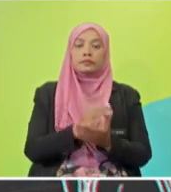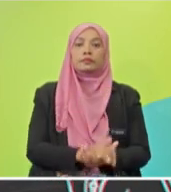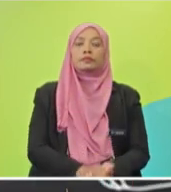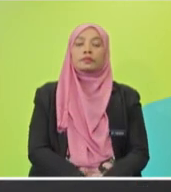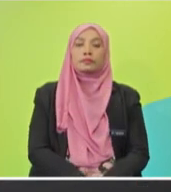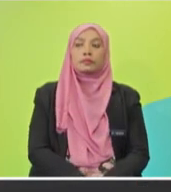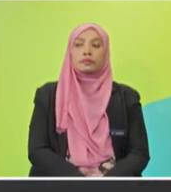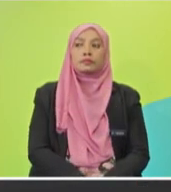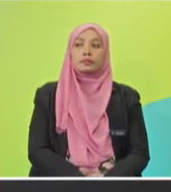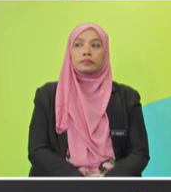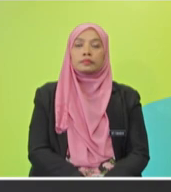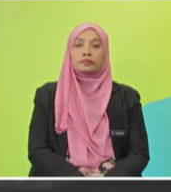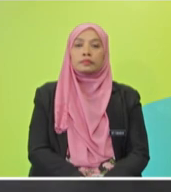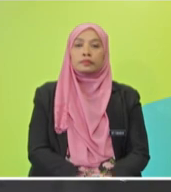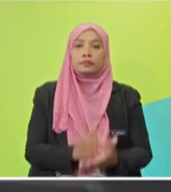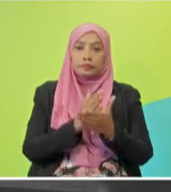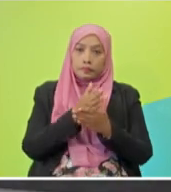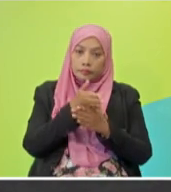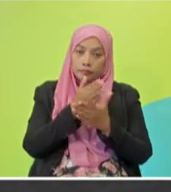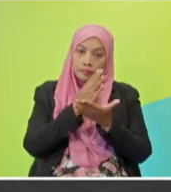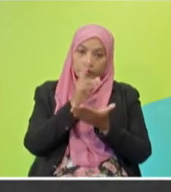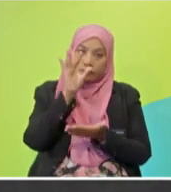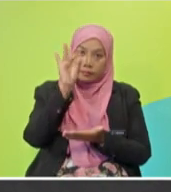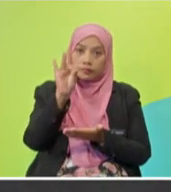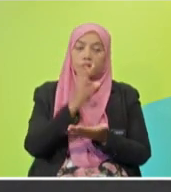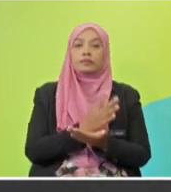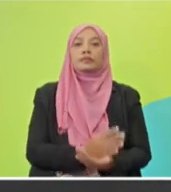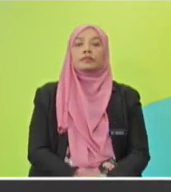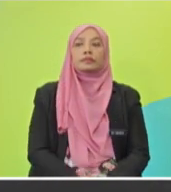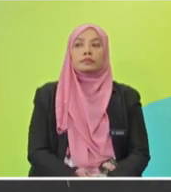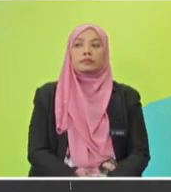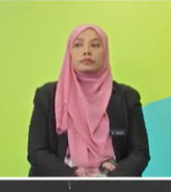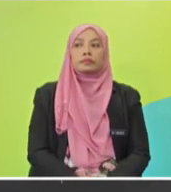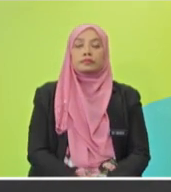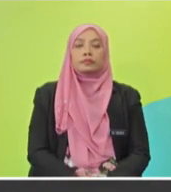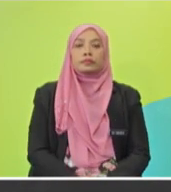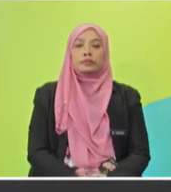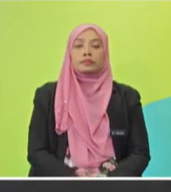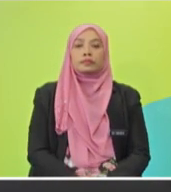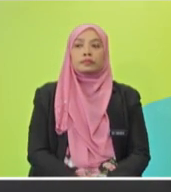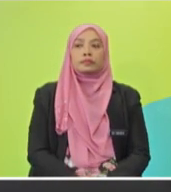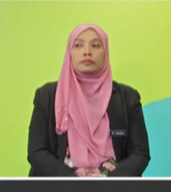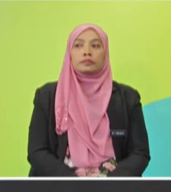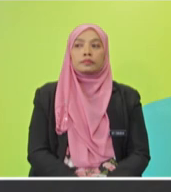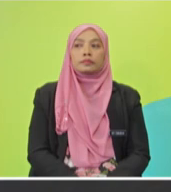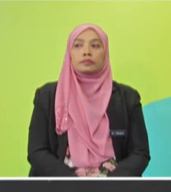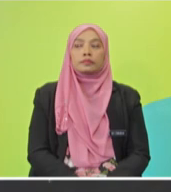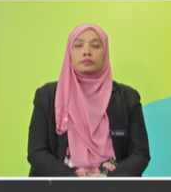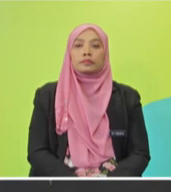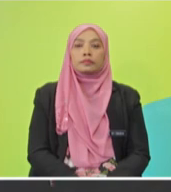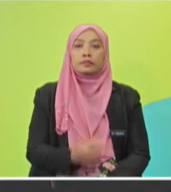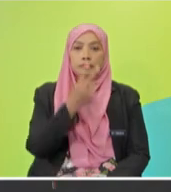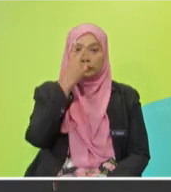tu? 8, cikgu. 8. Tapi cikgu nak berapa tu? 6. Okey. Jadi cikgu boleh tulis yang pertama